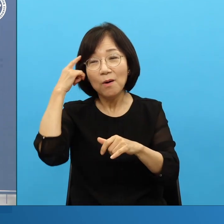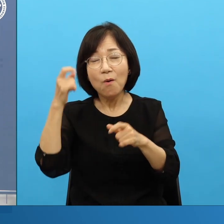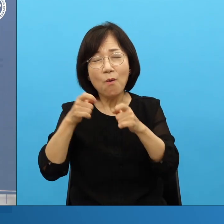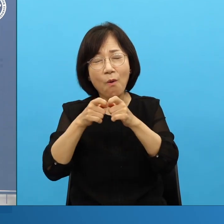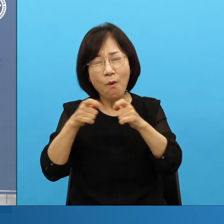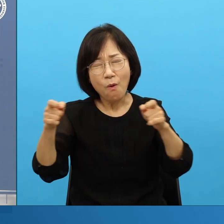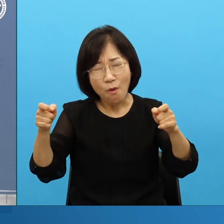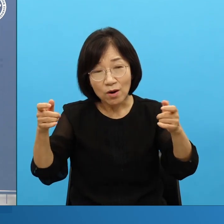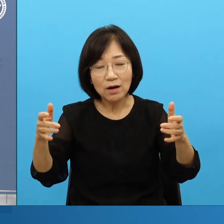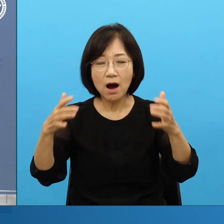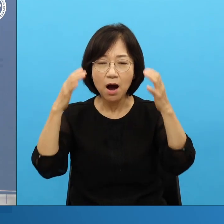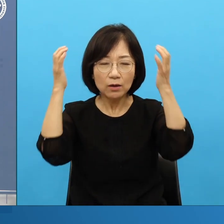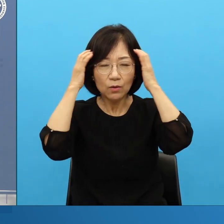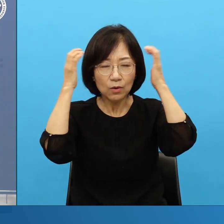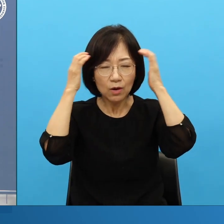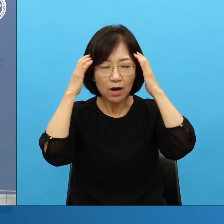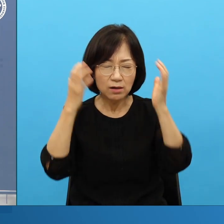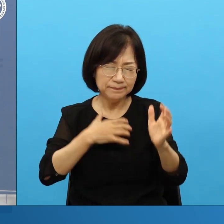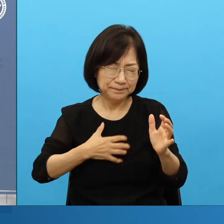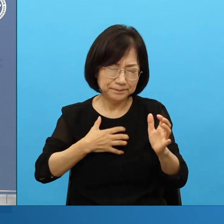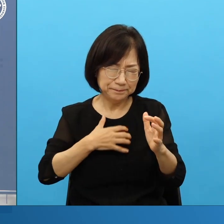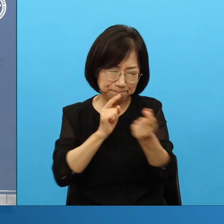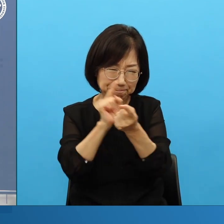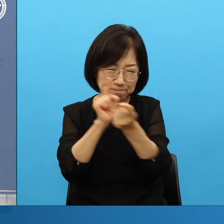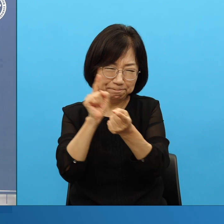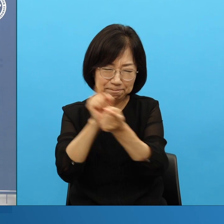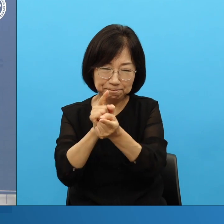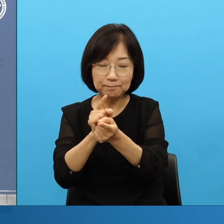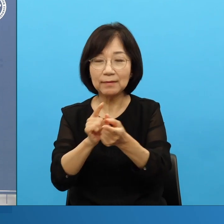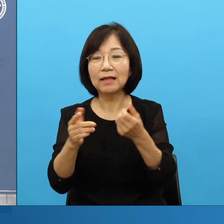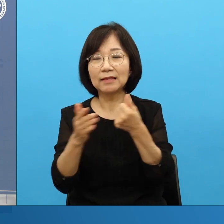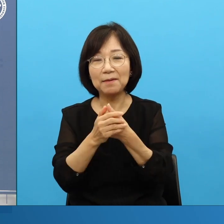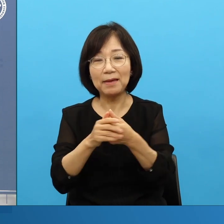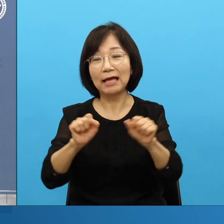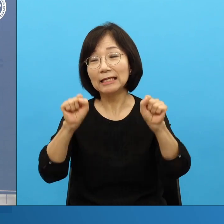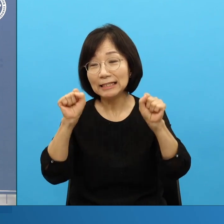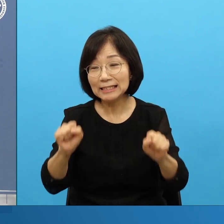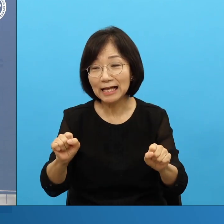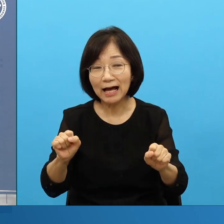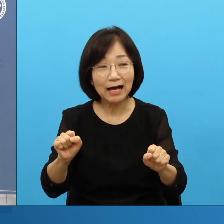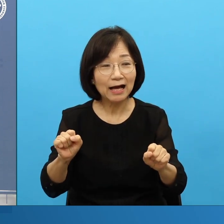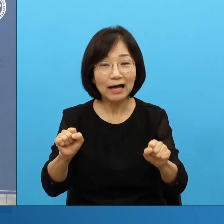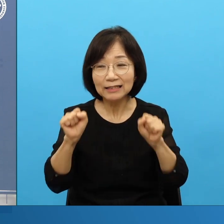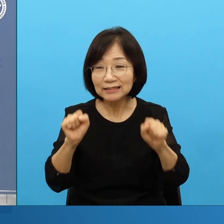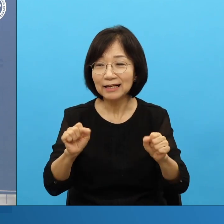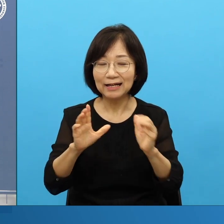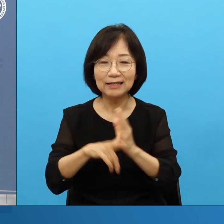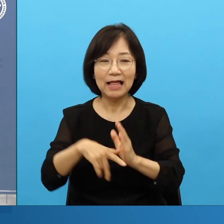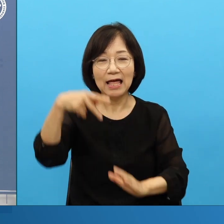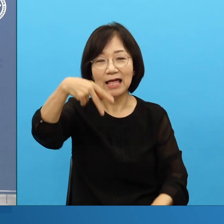point where their greeting is shalom, are you at peace? Because they're always under attack. 그리고 벌써